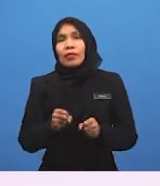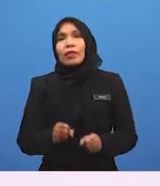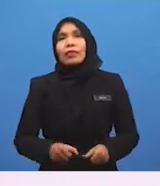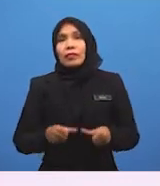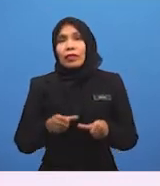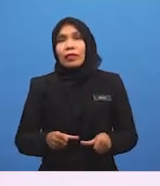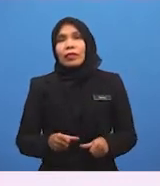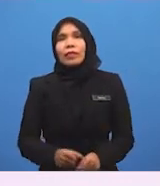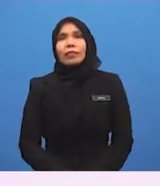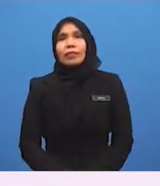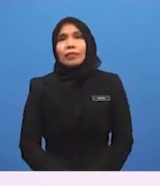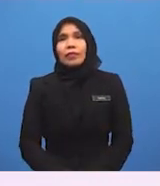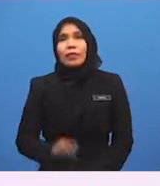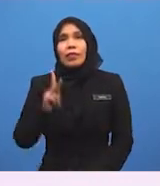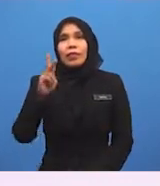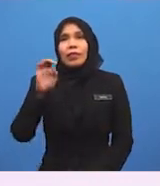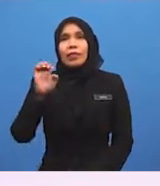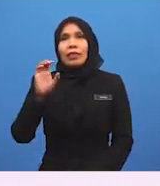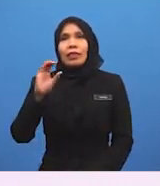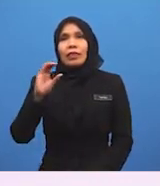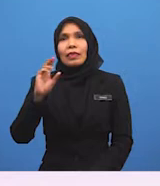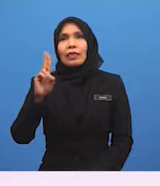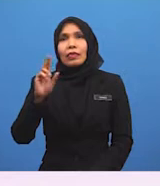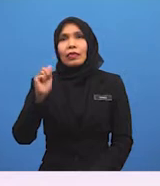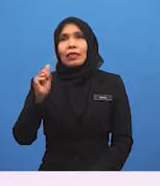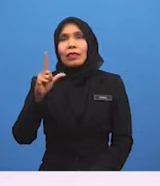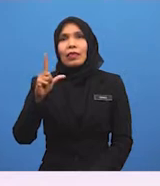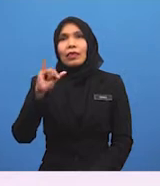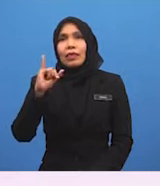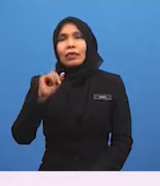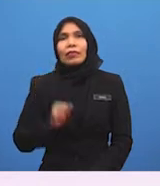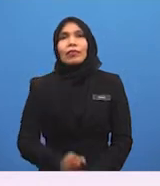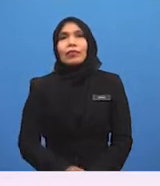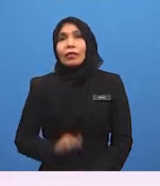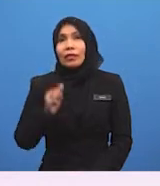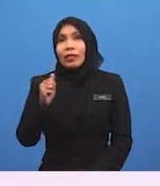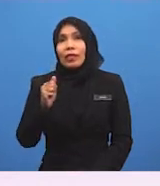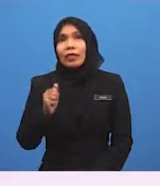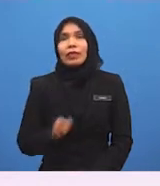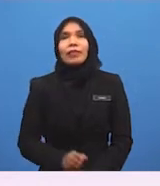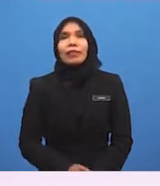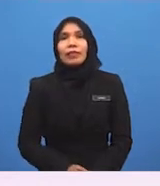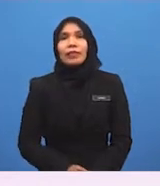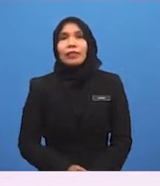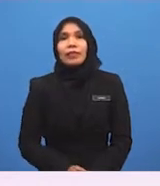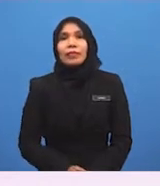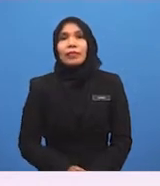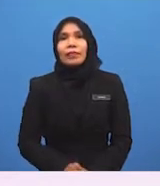A. Tidak memihak atau sama rata. B. Tidak ada pilih